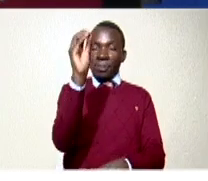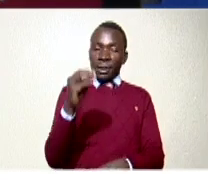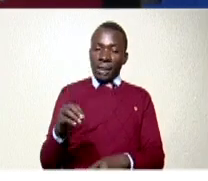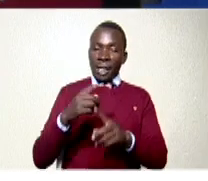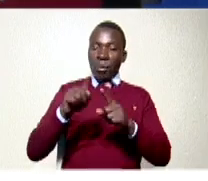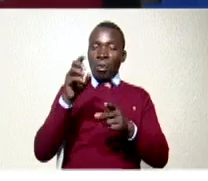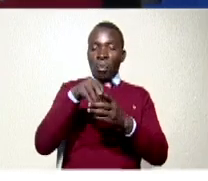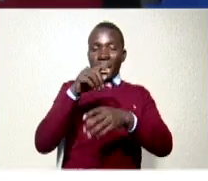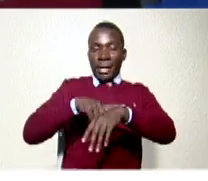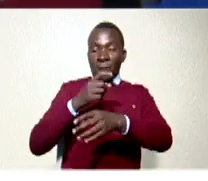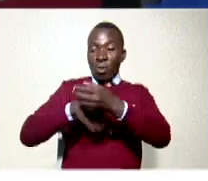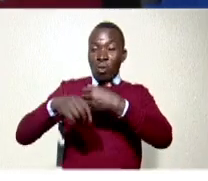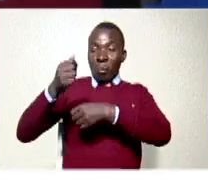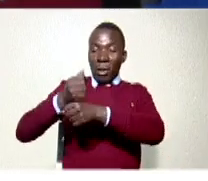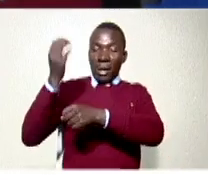gihe mu mwaka ushize wa